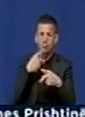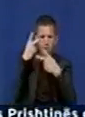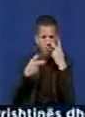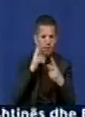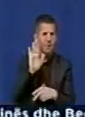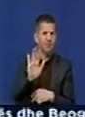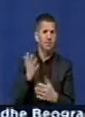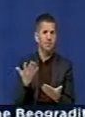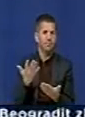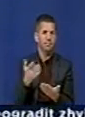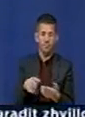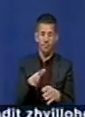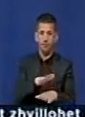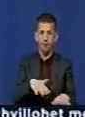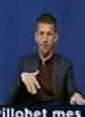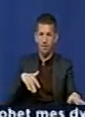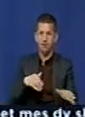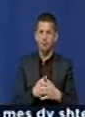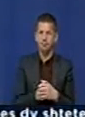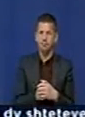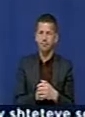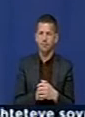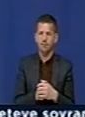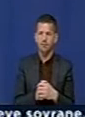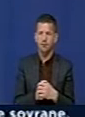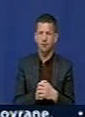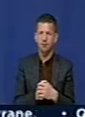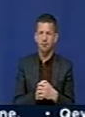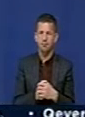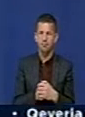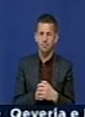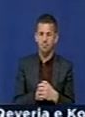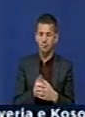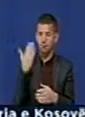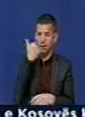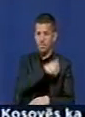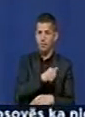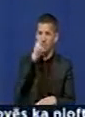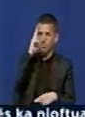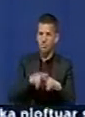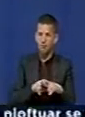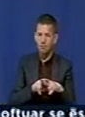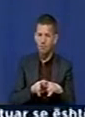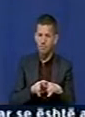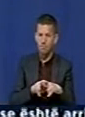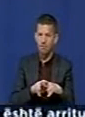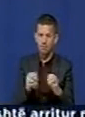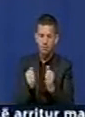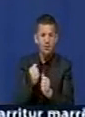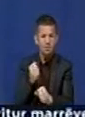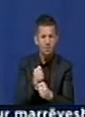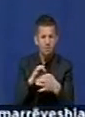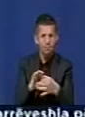tij. Nëse ky kuvend do të para një viti, domethënë ka miratue një bashkëpunim të